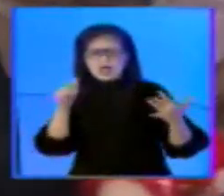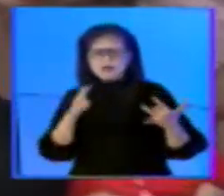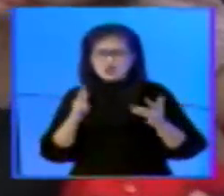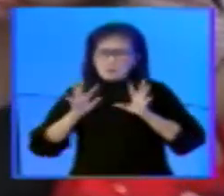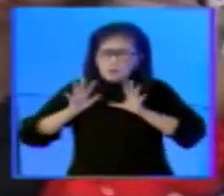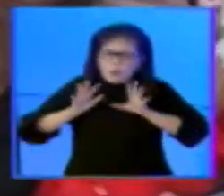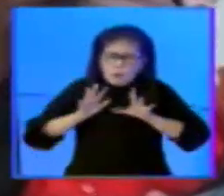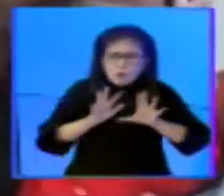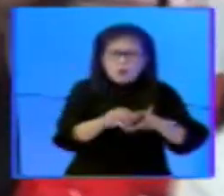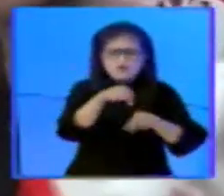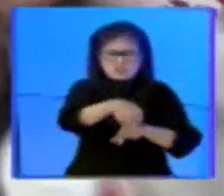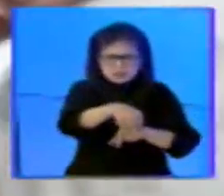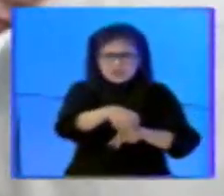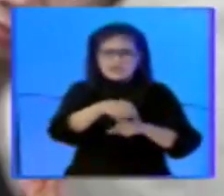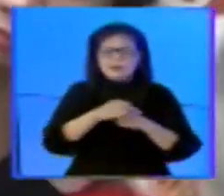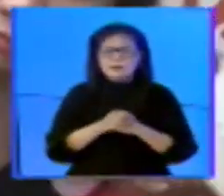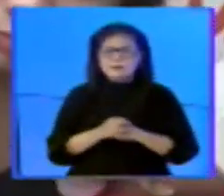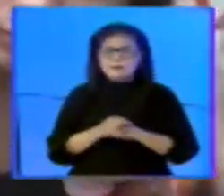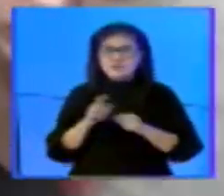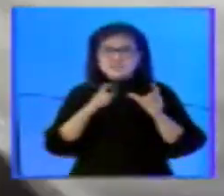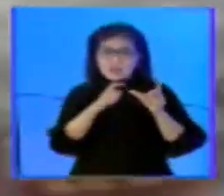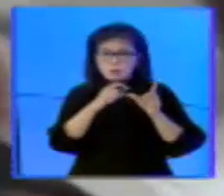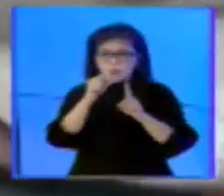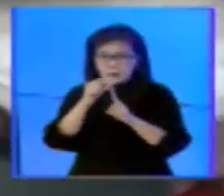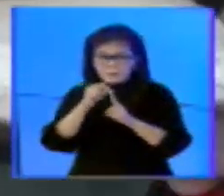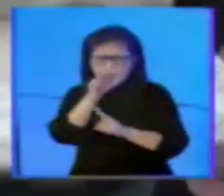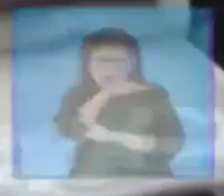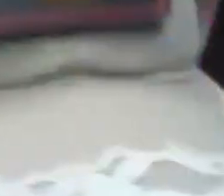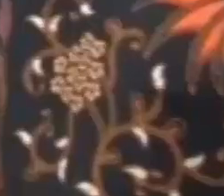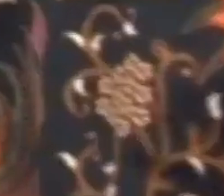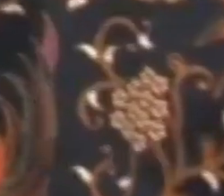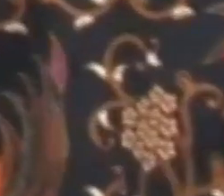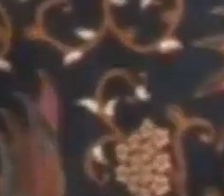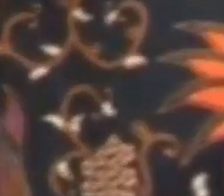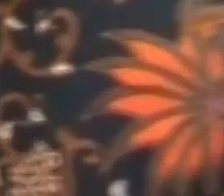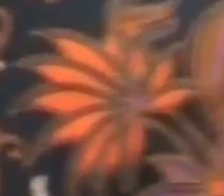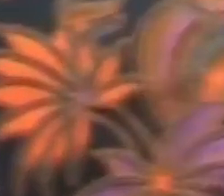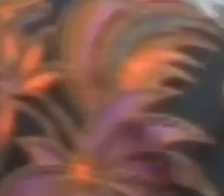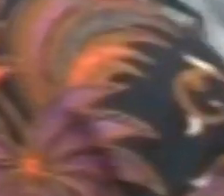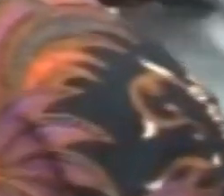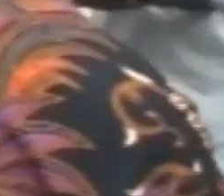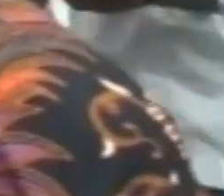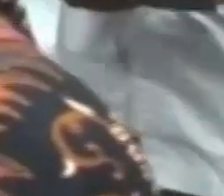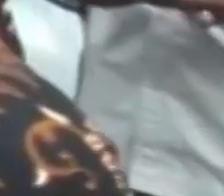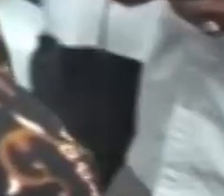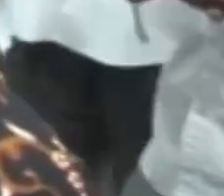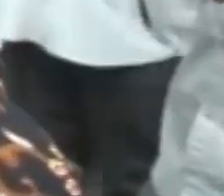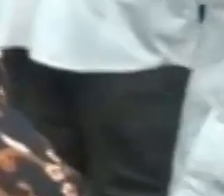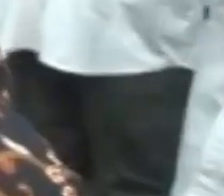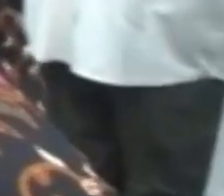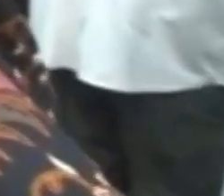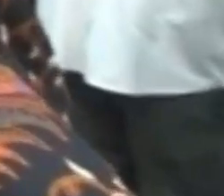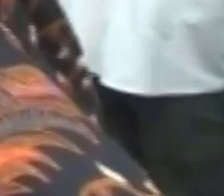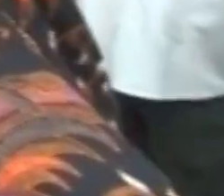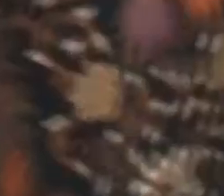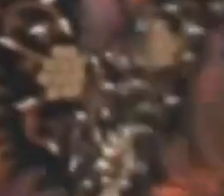ini. Petugas Satpol PP yang menggelar razia di kawasan ini mendapati banyak warga yang tidak menggunakan masker. Mereka yang tidak